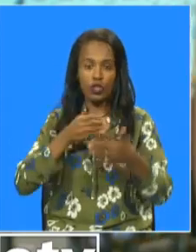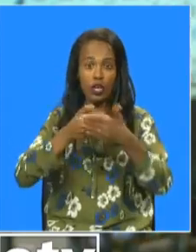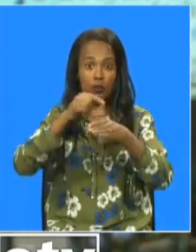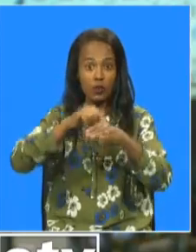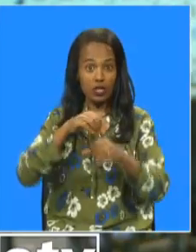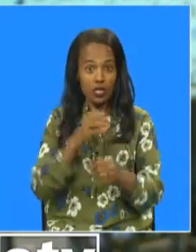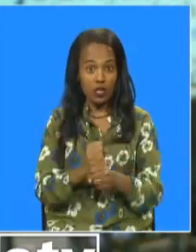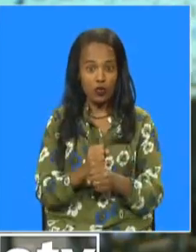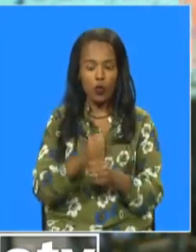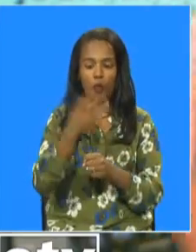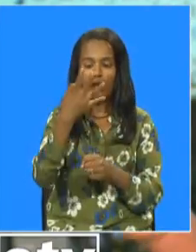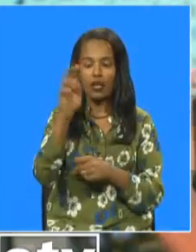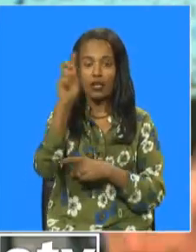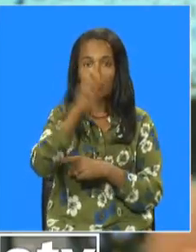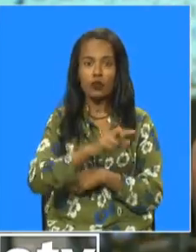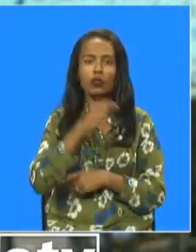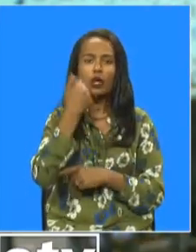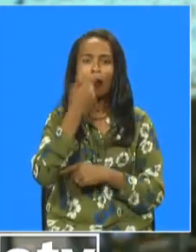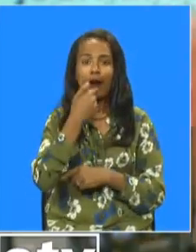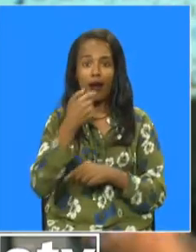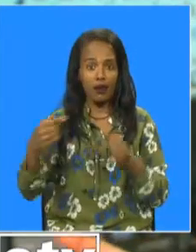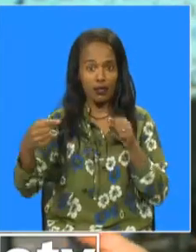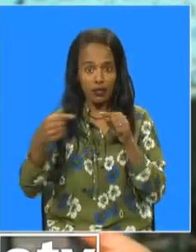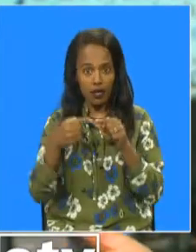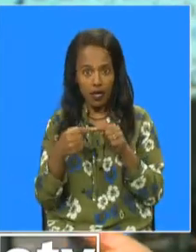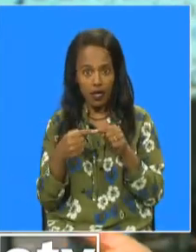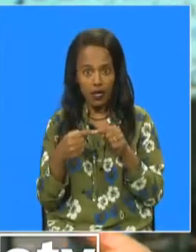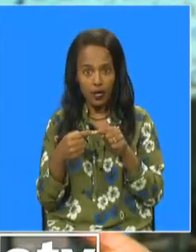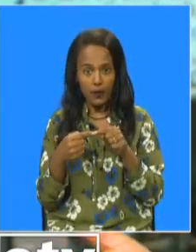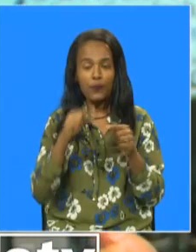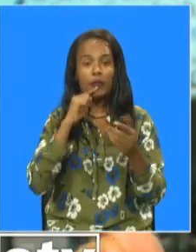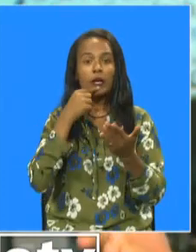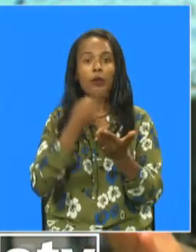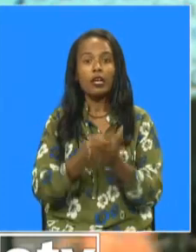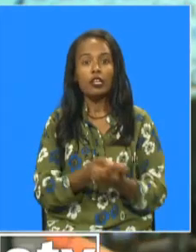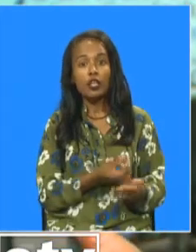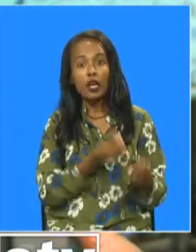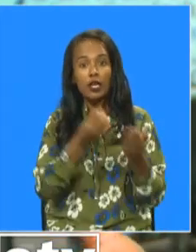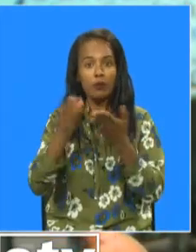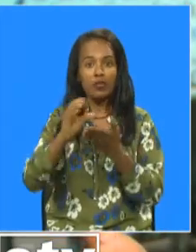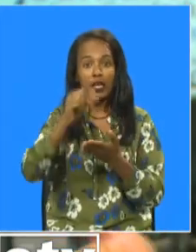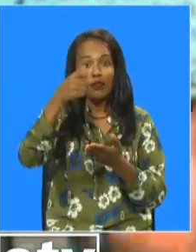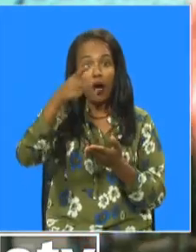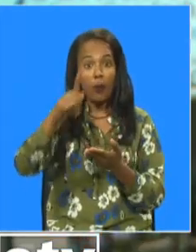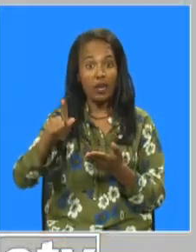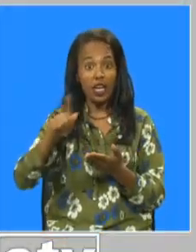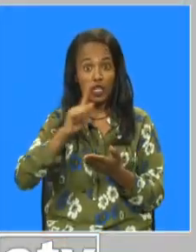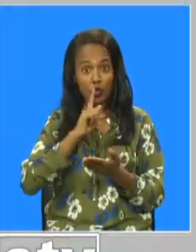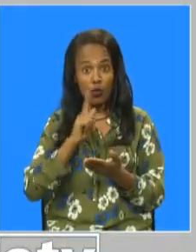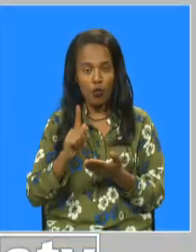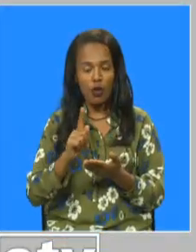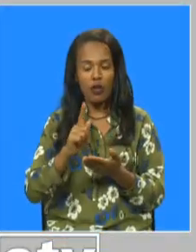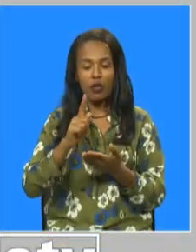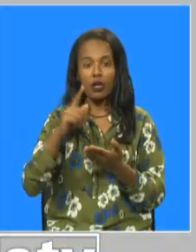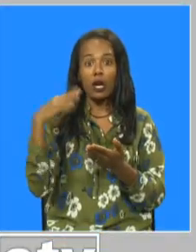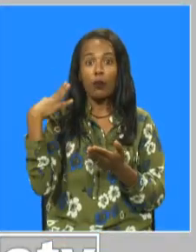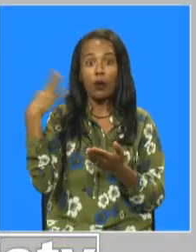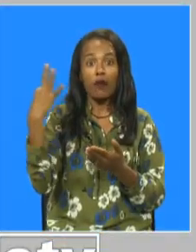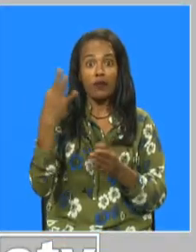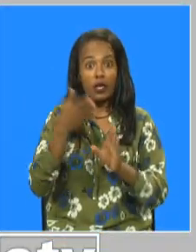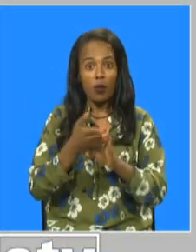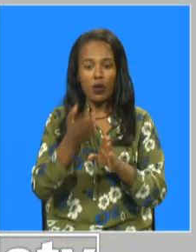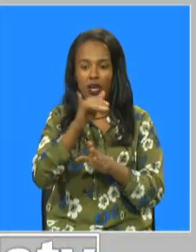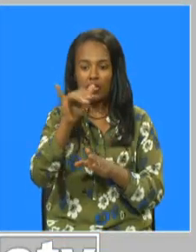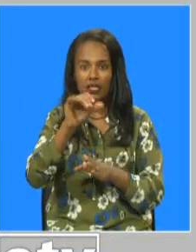ይይዛል። በ14 ቀን ውስጥ ከማን ጋር እንደተገናኘን መረጃ የሚሰጥ አፕሊኬሽን ይሆናል ማለት ነው። ከፕራይቬሲ አኳያ እንደዚህ